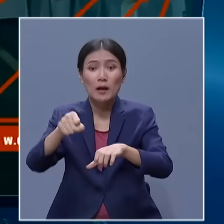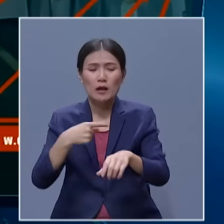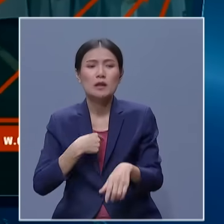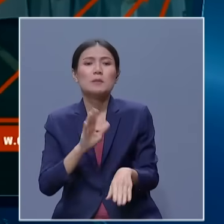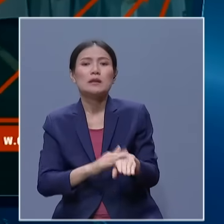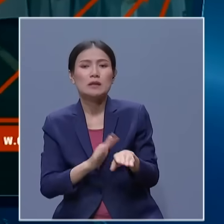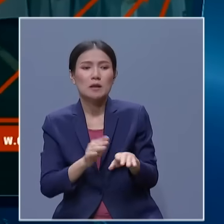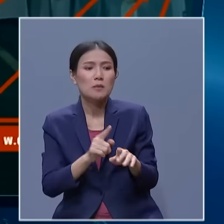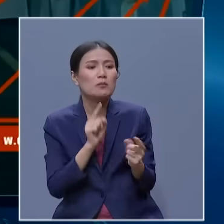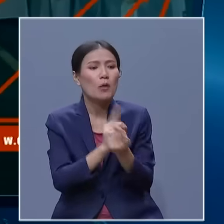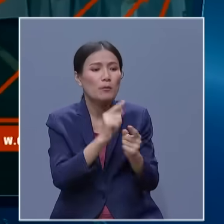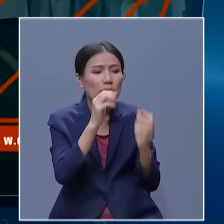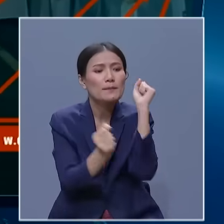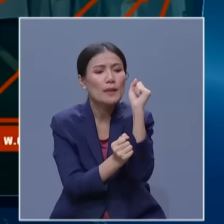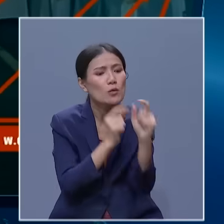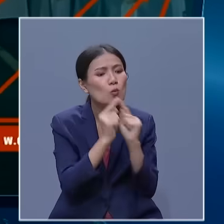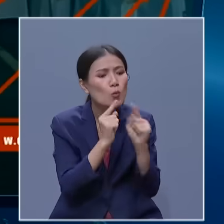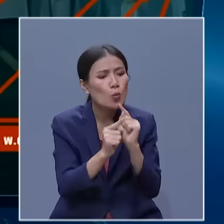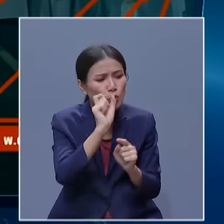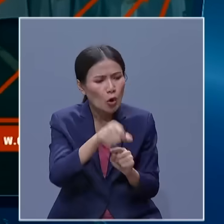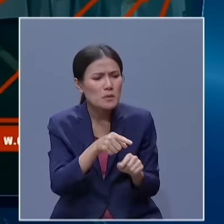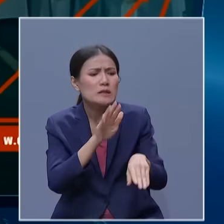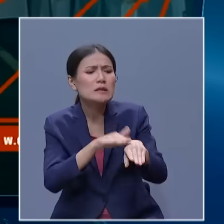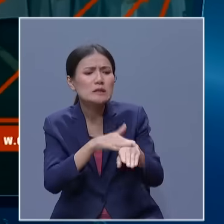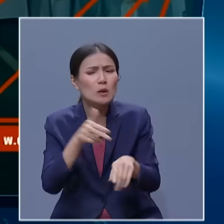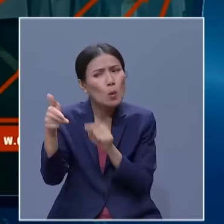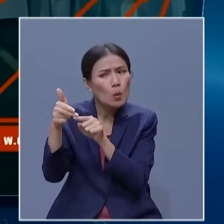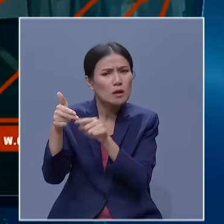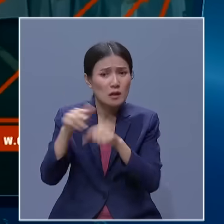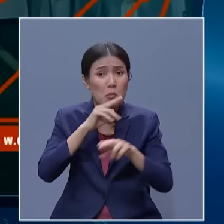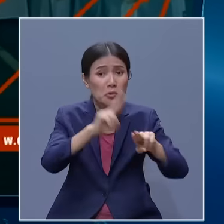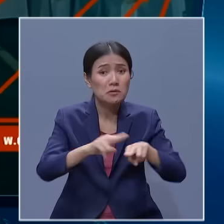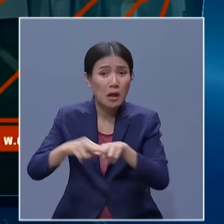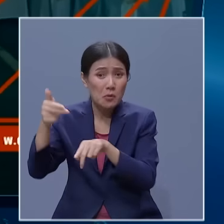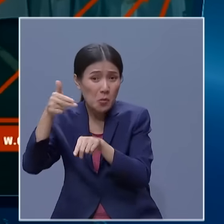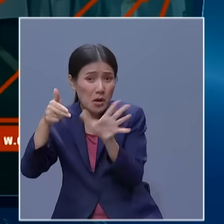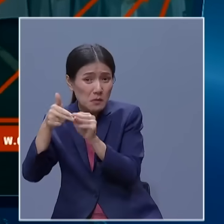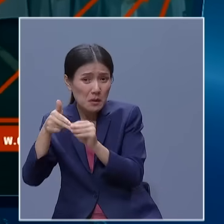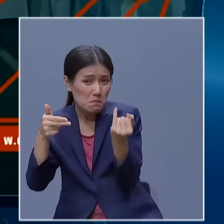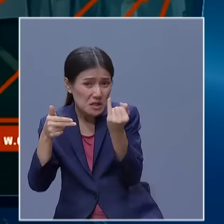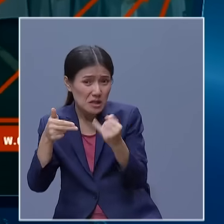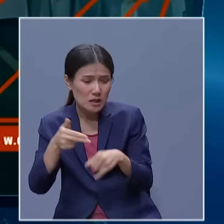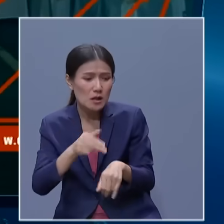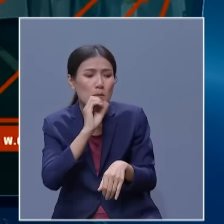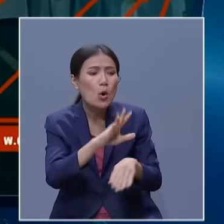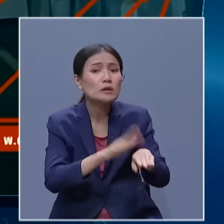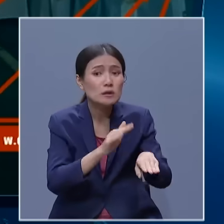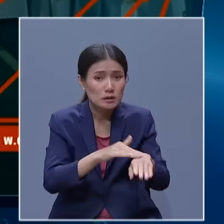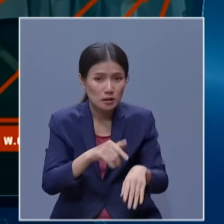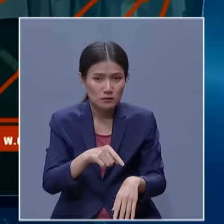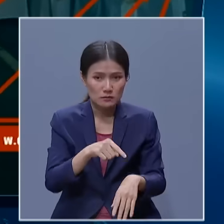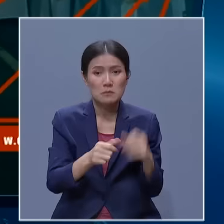ากล้องต้องไม่ให้เห็นว่ามีใครมานั่งบ้างก็เลยไปกดปิดกล้องแล้วมันก็ไม่มีการบันทึกมาตั้งแต่ตอน